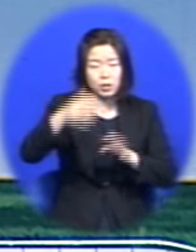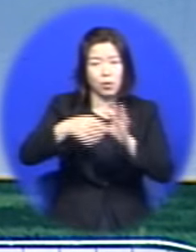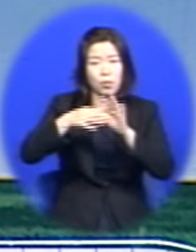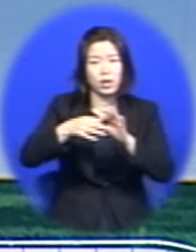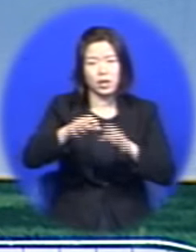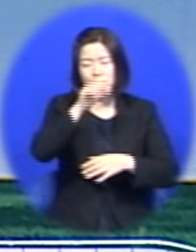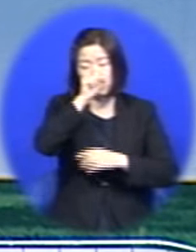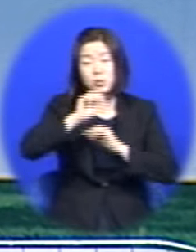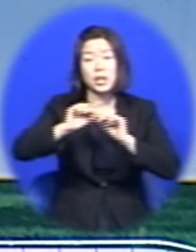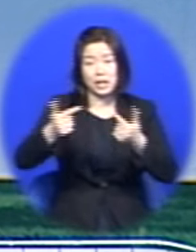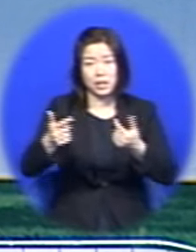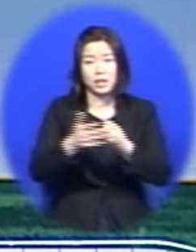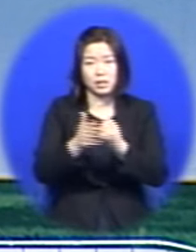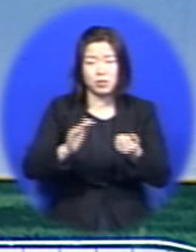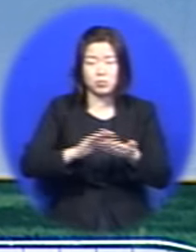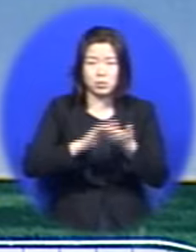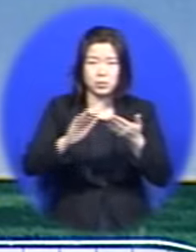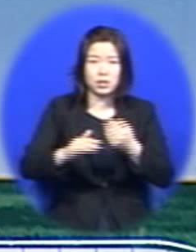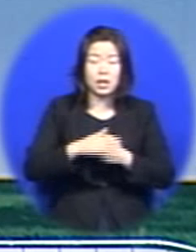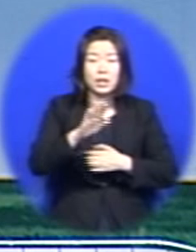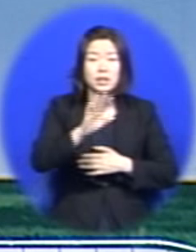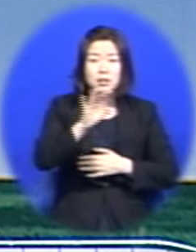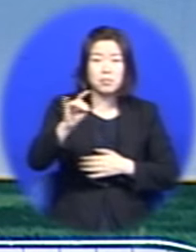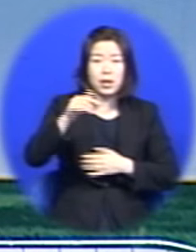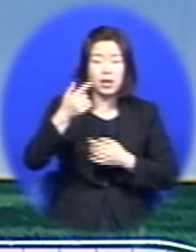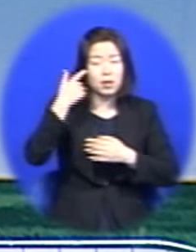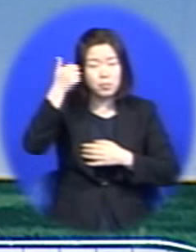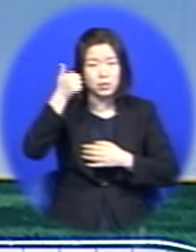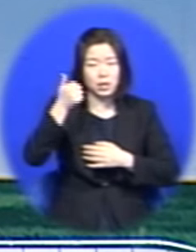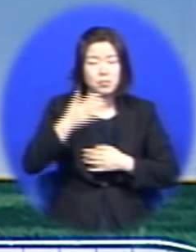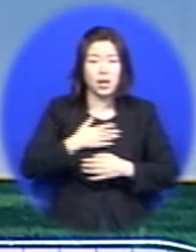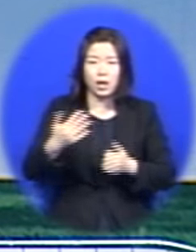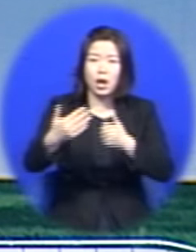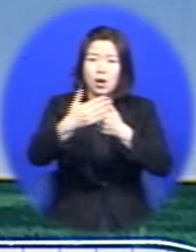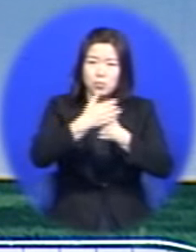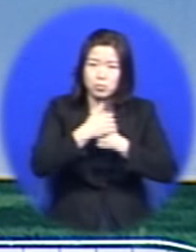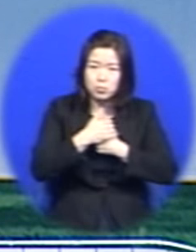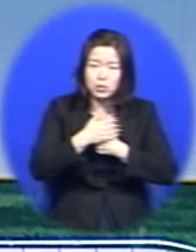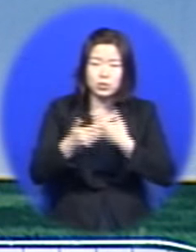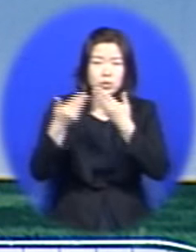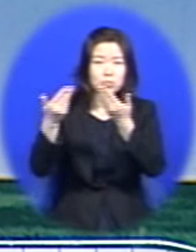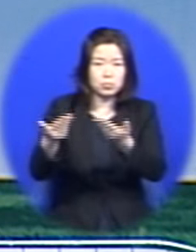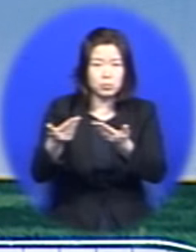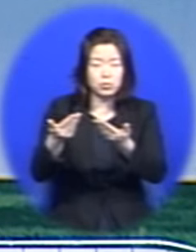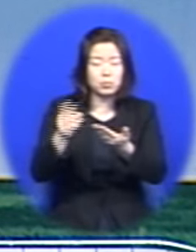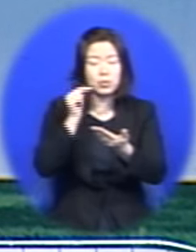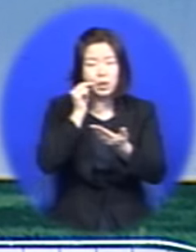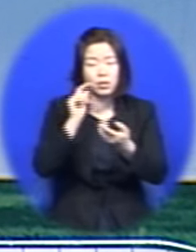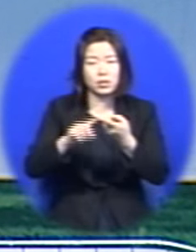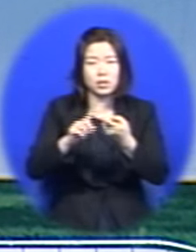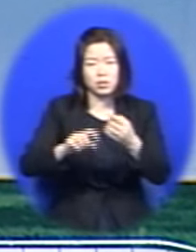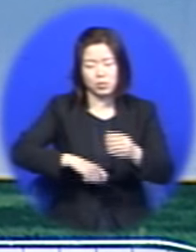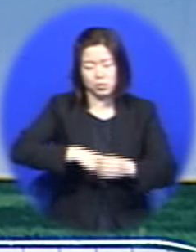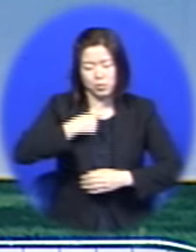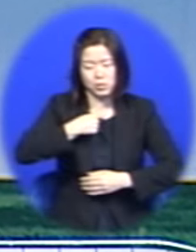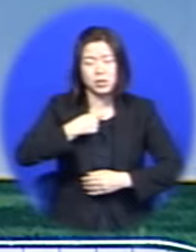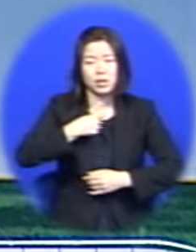좋지 않았었다는 거예요. 그 배은규 목사님을 내가 품어주지 못한 것에 대해서 솔직한 고백을 하셨어요.